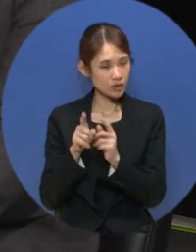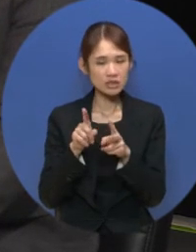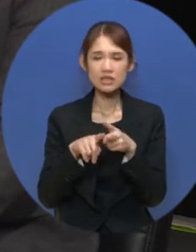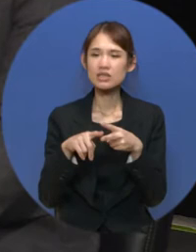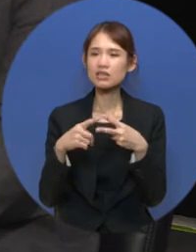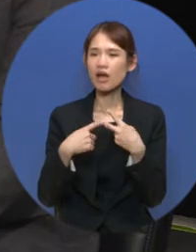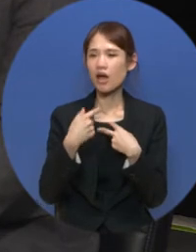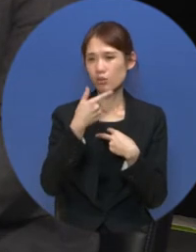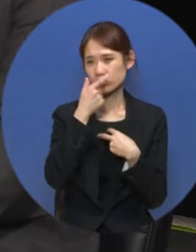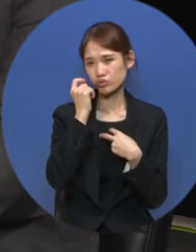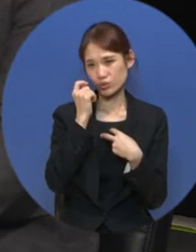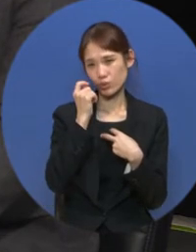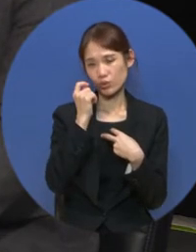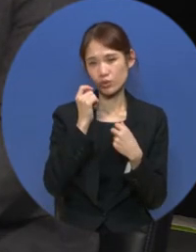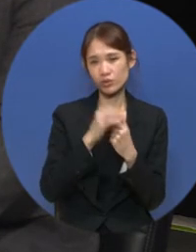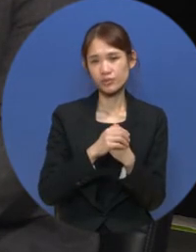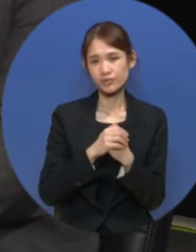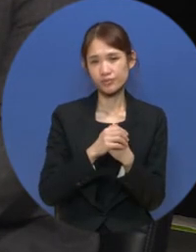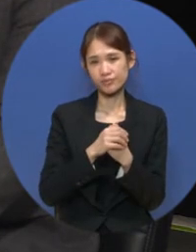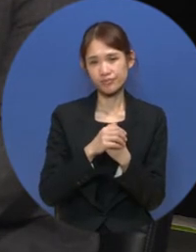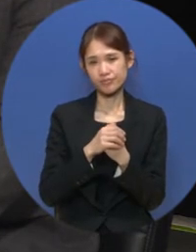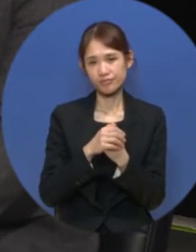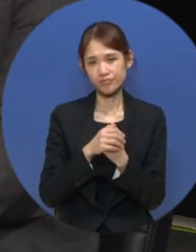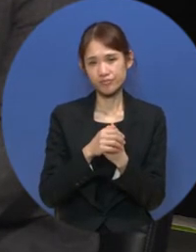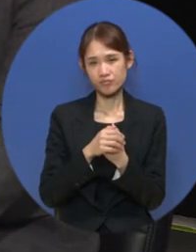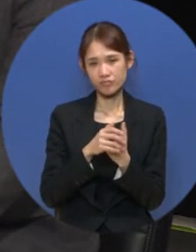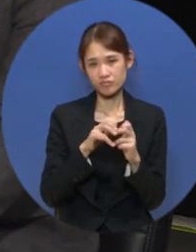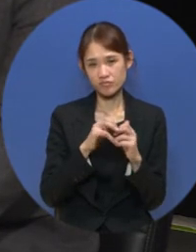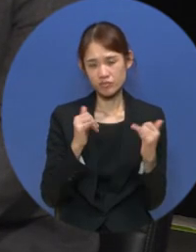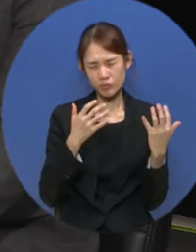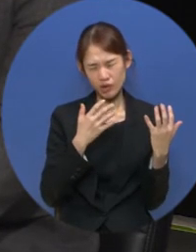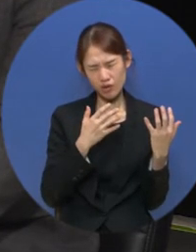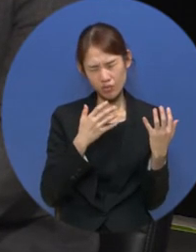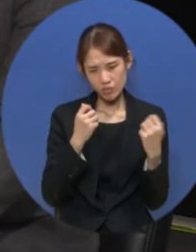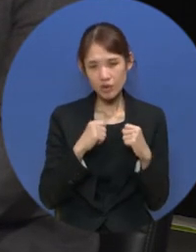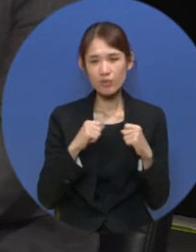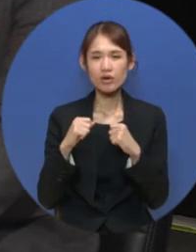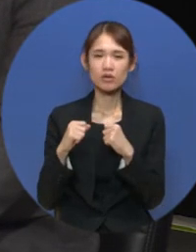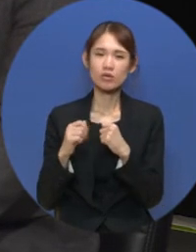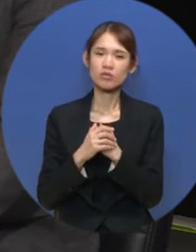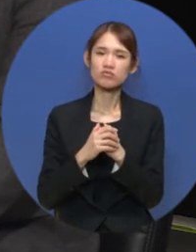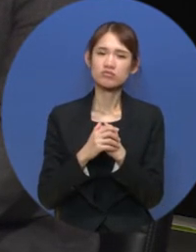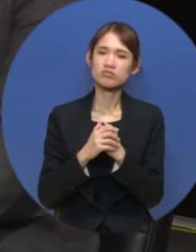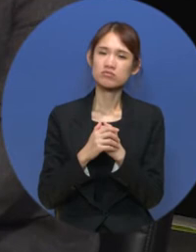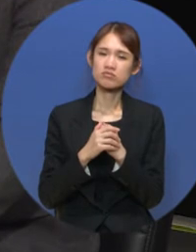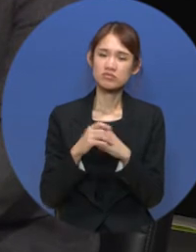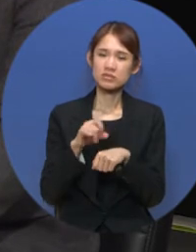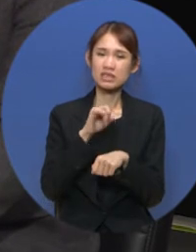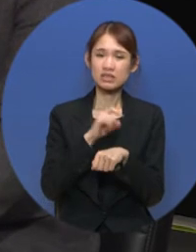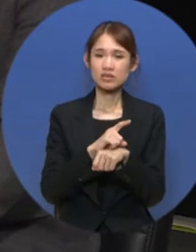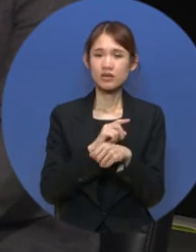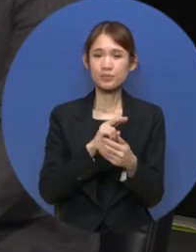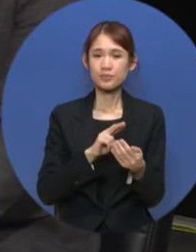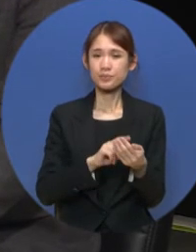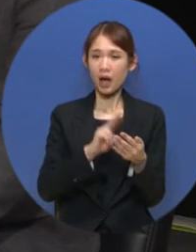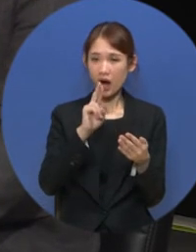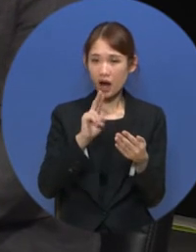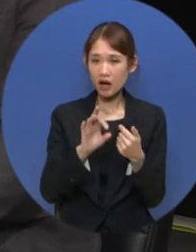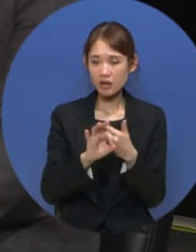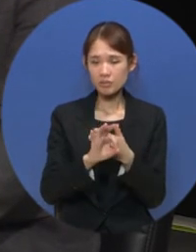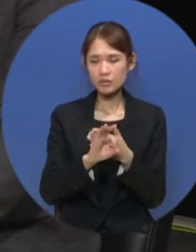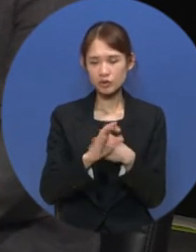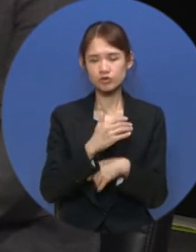부족한 거에서 일어난다고 봐요. 근데 뭐 이렇게 장애인분들이 많이 활동하고 본인들의 뭐 개성이나 이런 것들을 드러낸다면